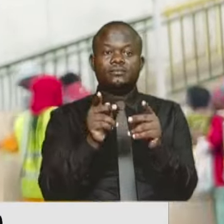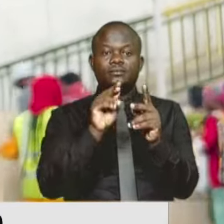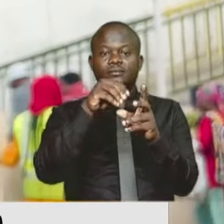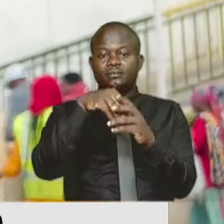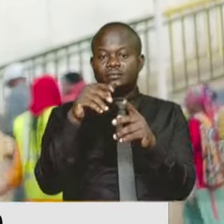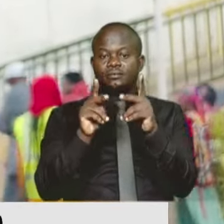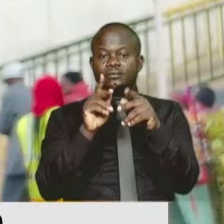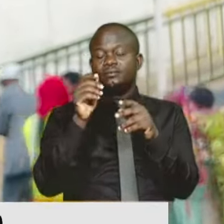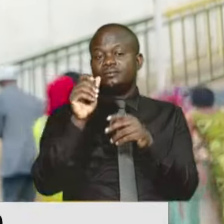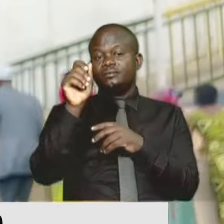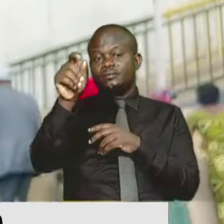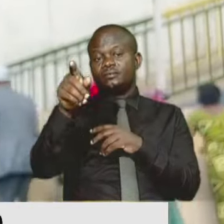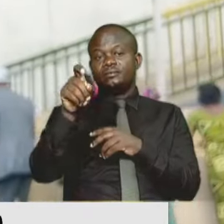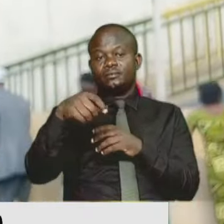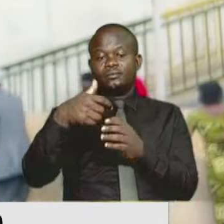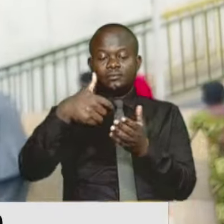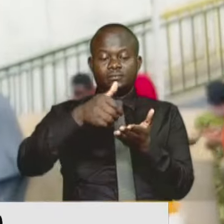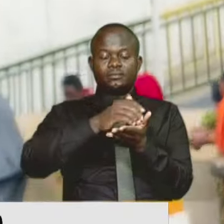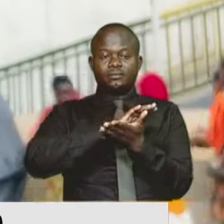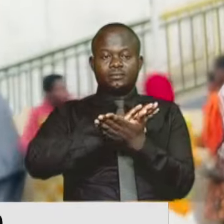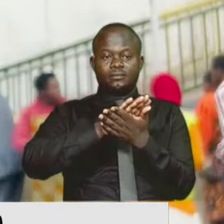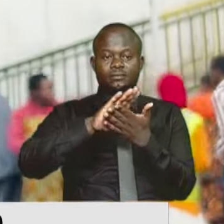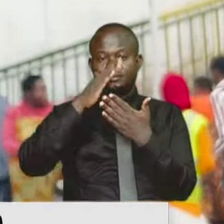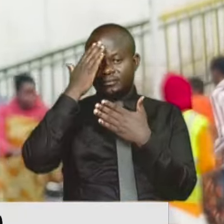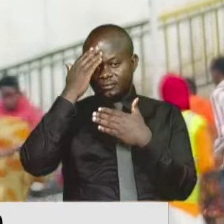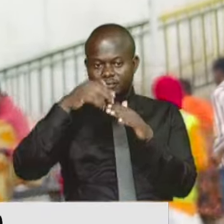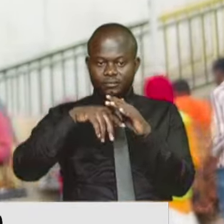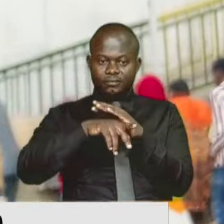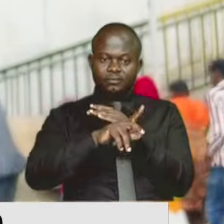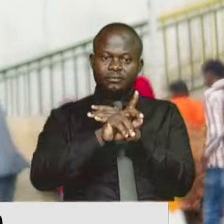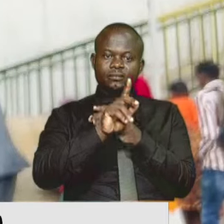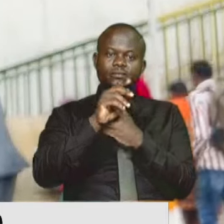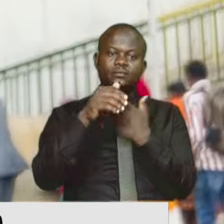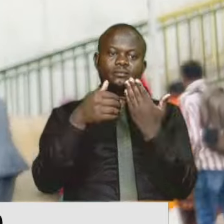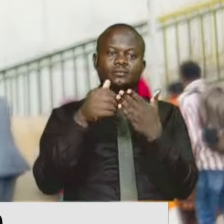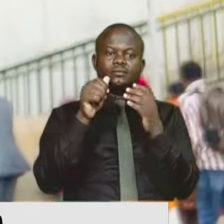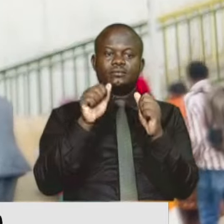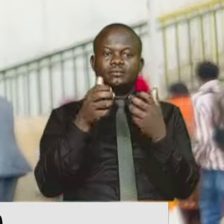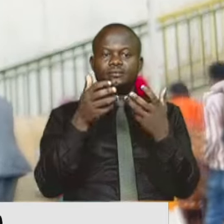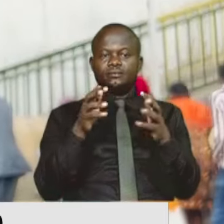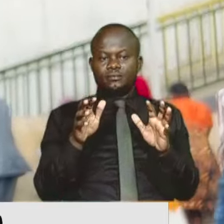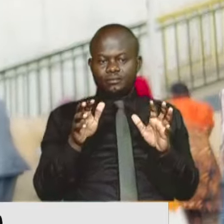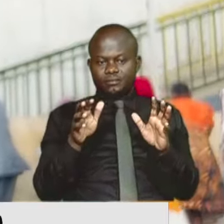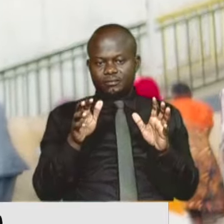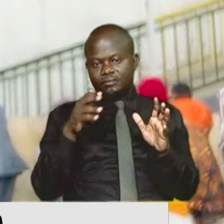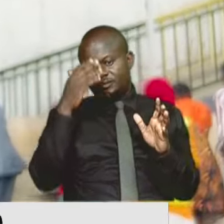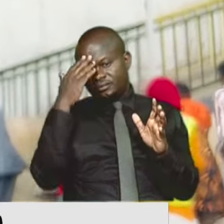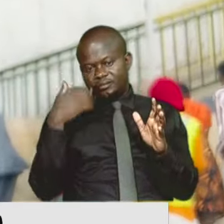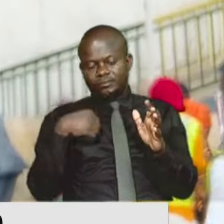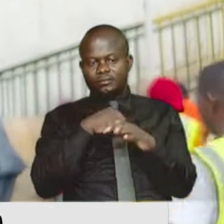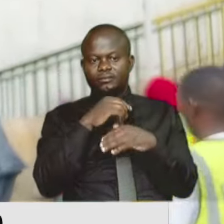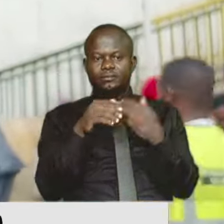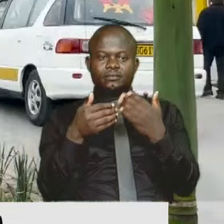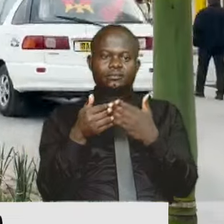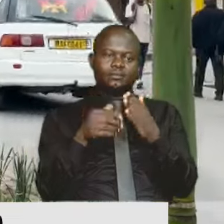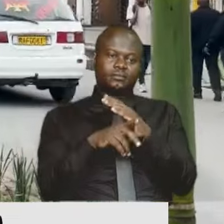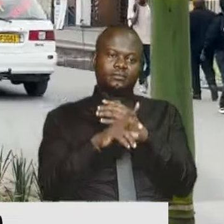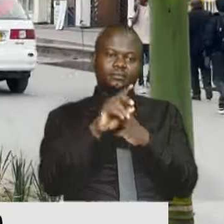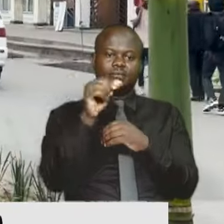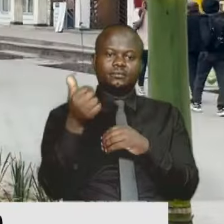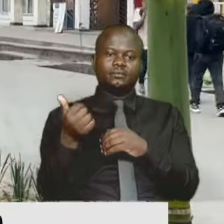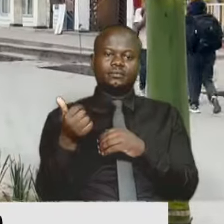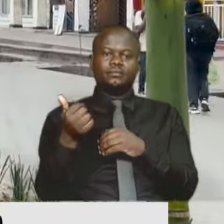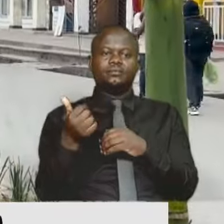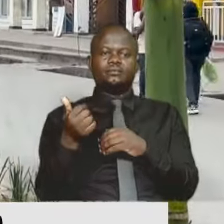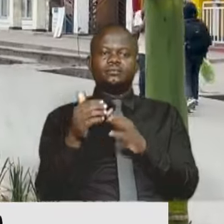gare bagomba kuba bafite sanitizer kugira ngo umuntu ujya muri gare abashe kuba bamaze kumukishyura sanitizer ku ntoki abone kwinjira mu bandi. Mu mujyi